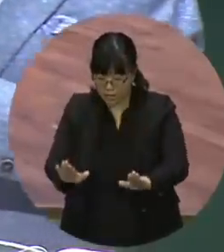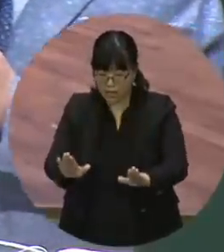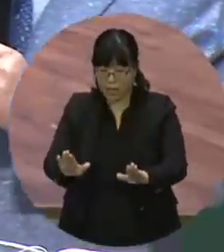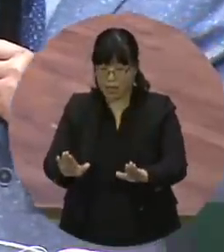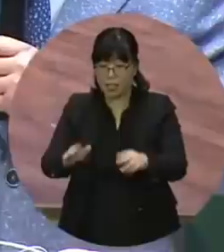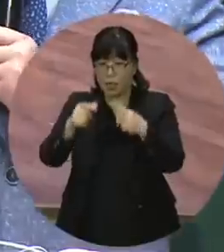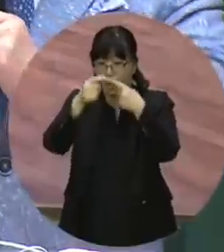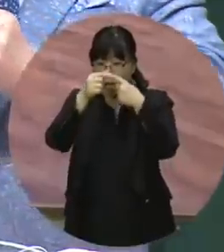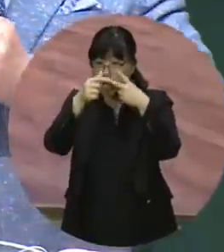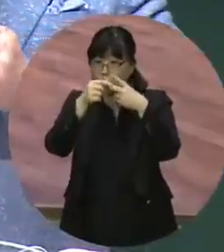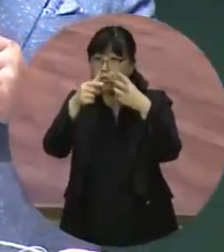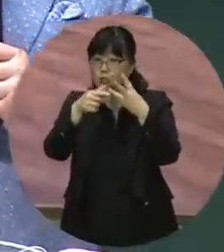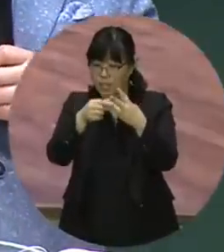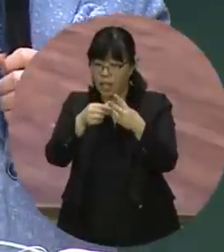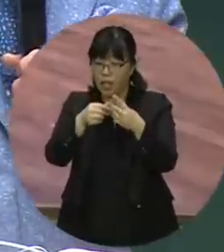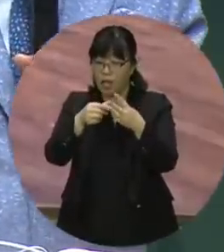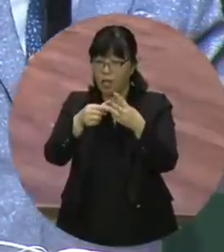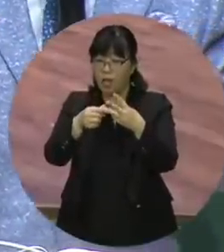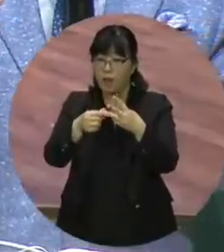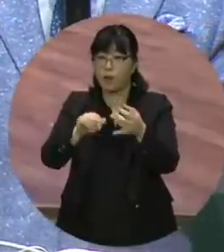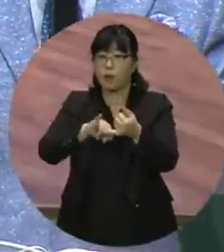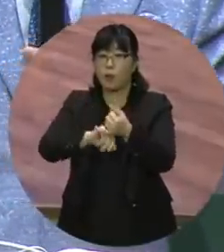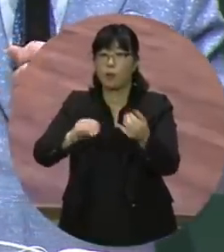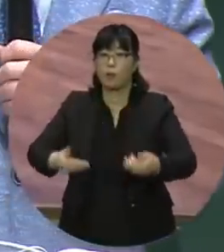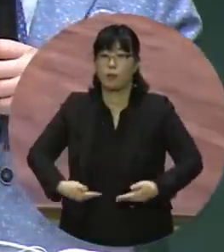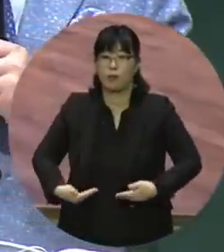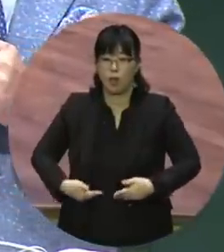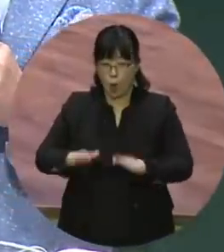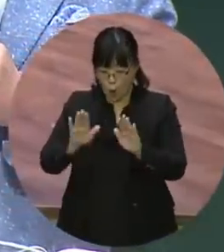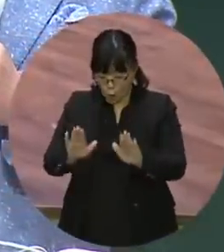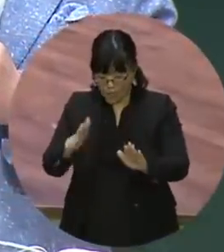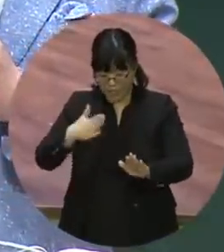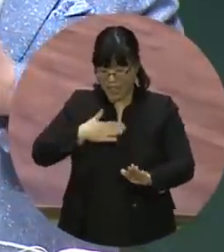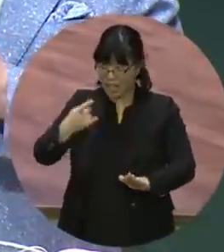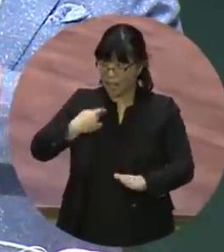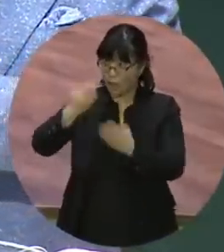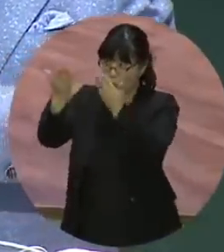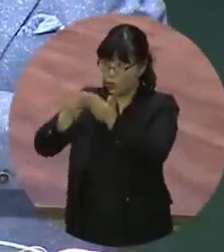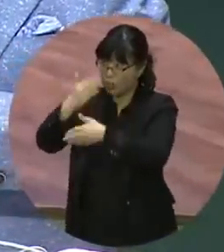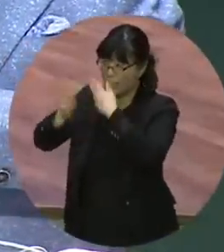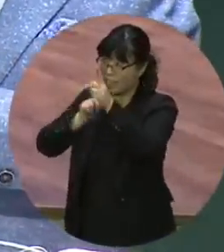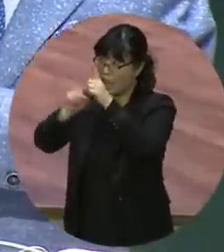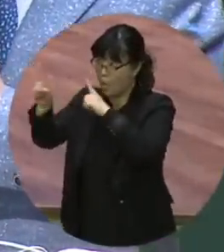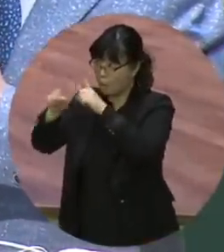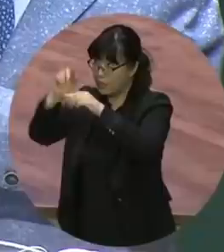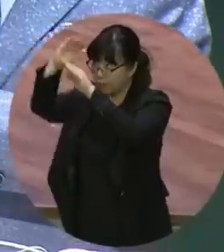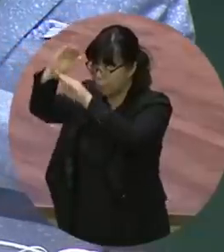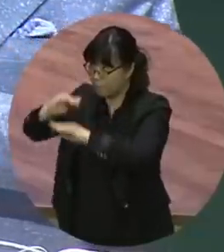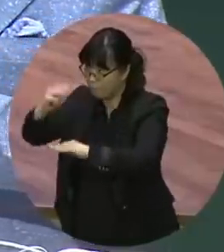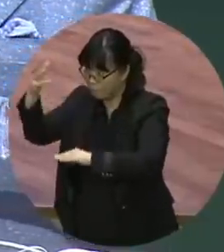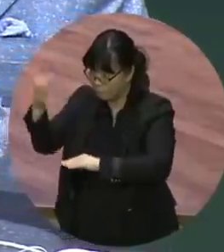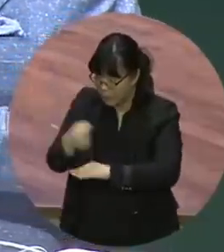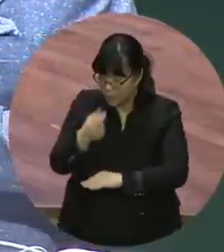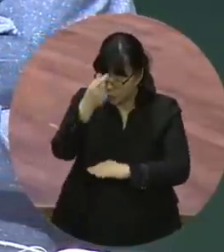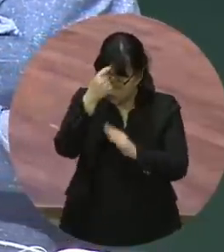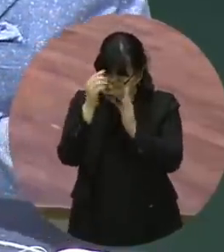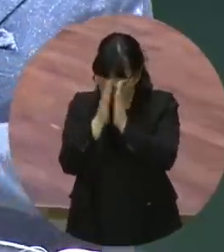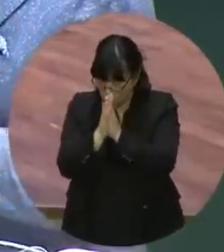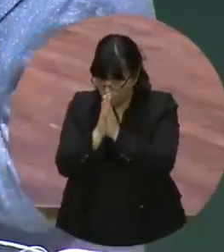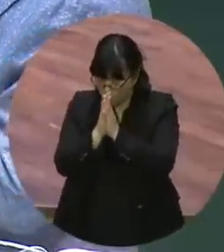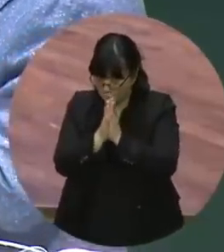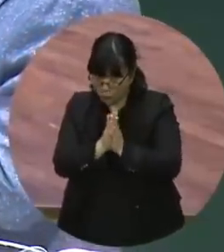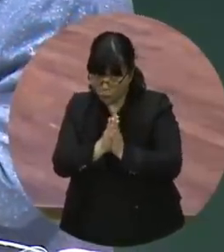순종이에요. 그래서 하나님이 오늘 나에게 주신 말씀, 그 가지고 기도하고 그걸 전하는